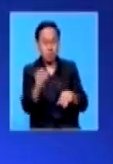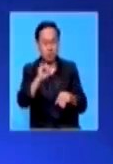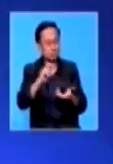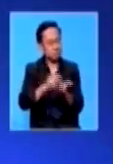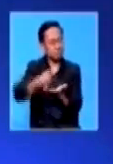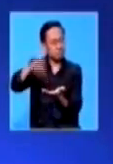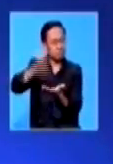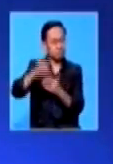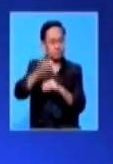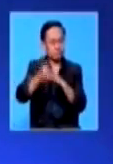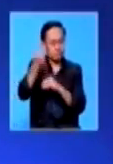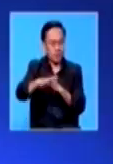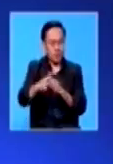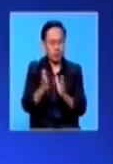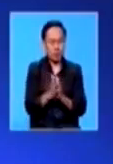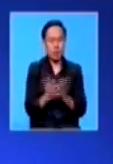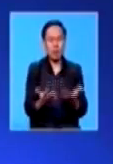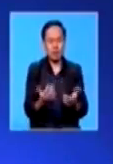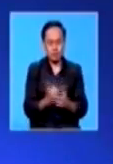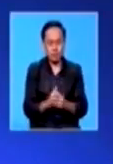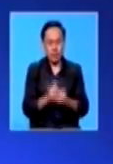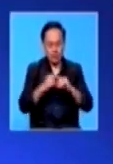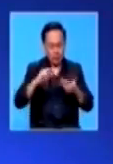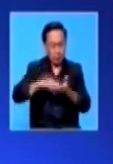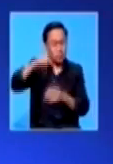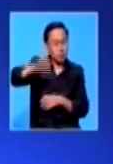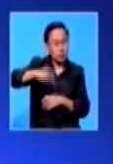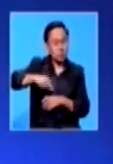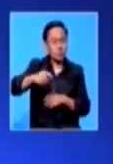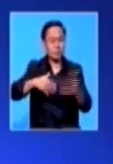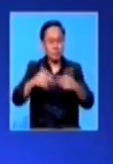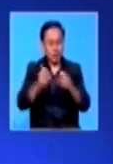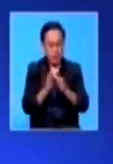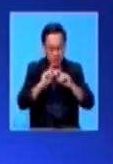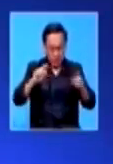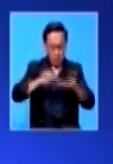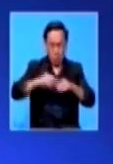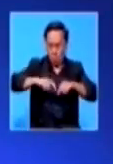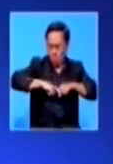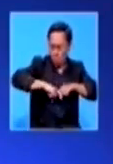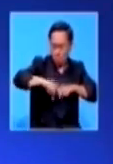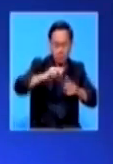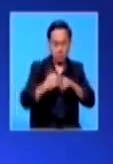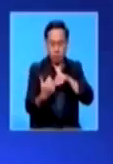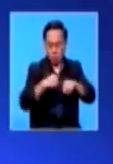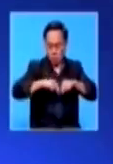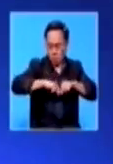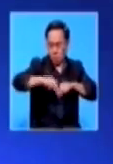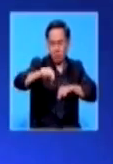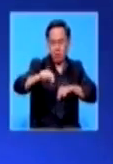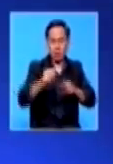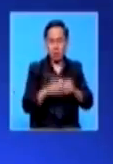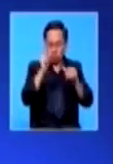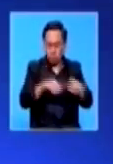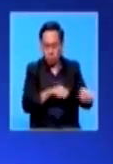ที่มาก็ลำบากไอ้ตรงไหนที่ทำสั้นๆตอนๆโอเคทำไปแต่ตรงไหนที่ทำให้เสร็จเป็นพื้นที่ต้องทำก่อน ทำไปด้วยนะสำคัญไม่งั้นไม่จบ